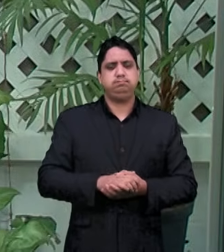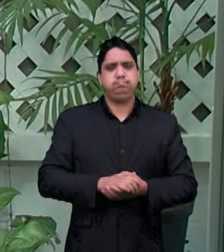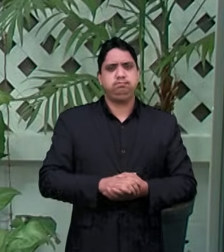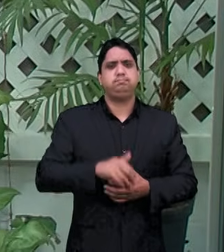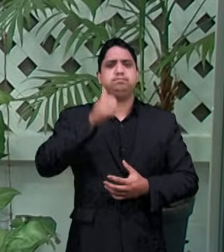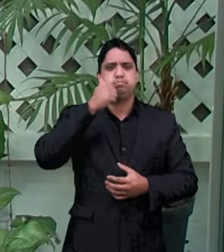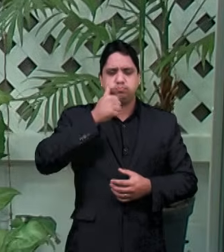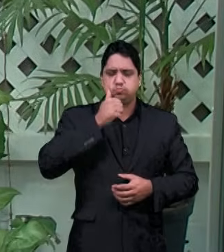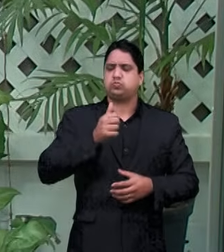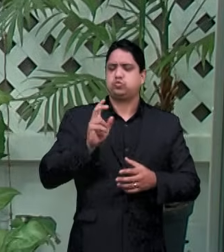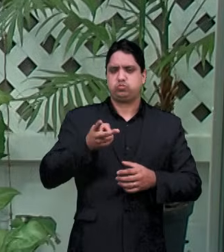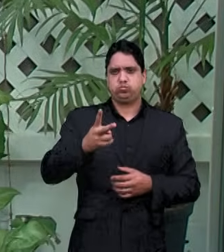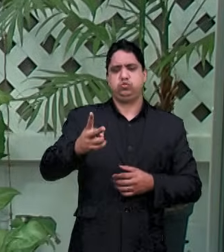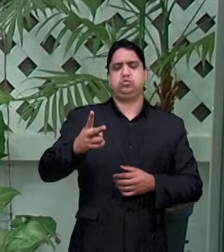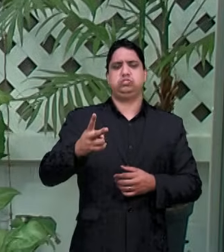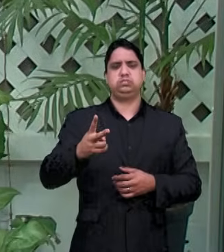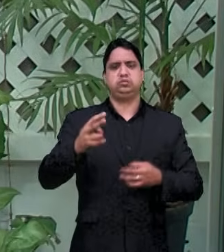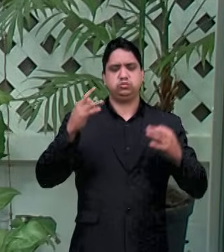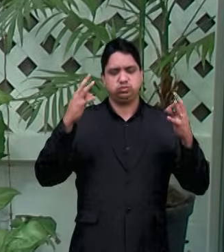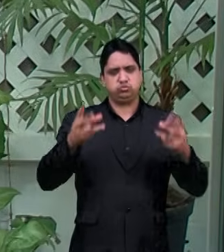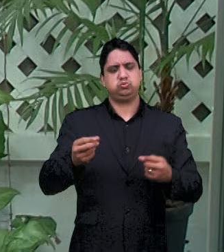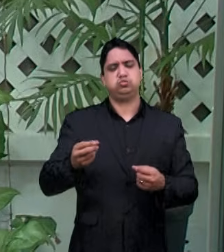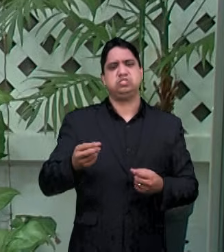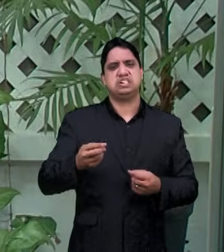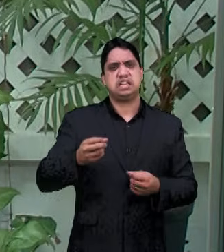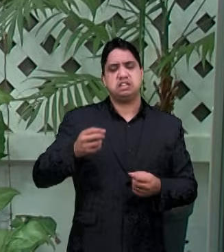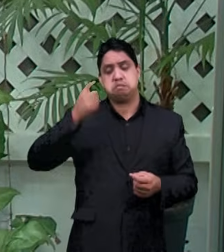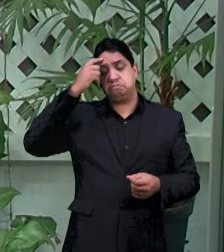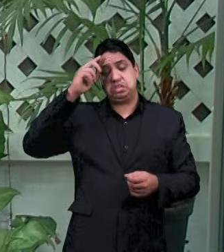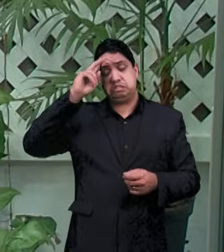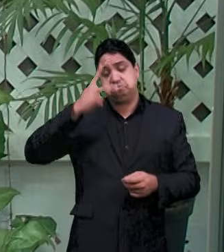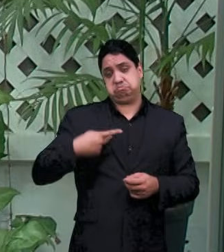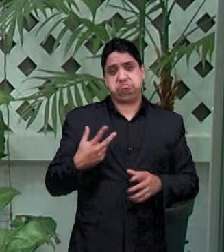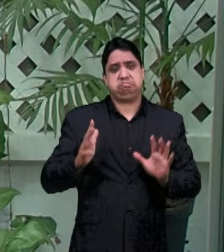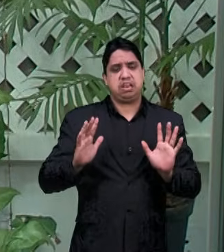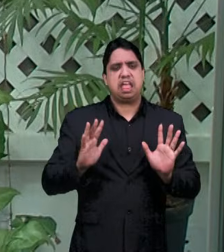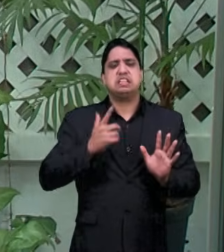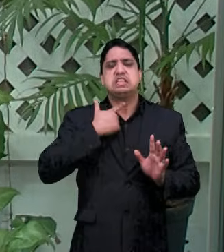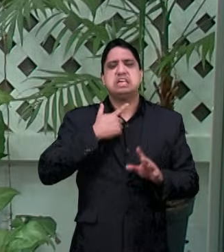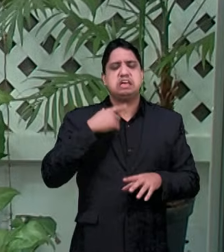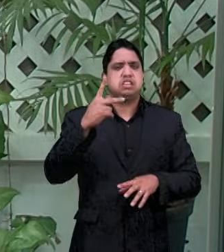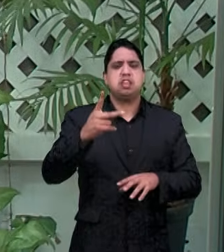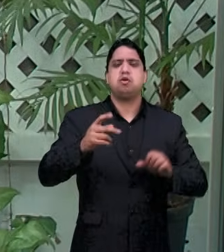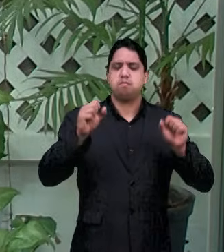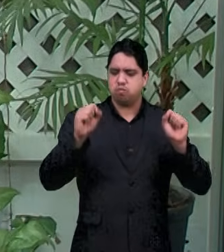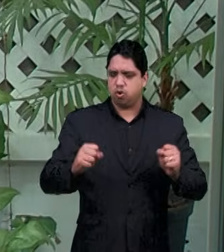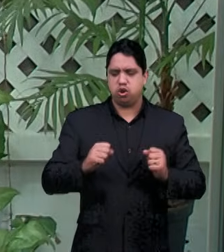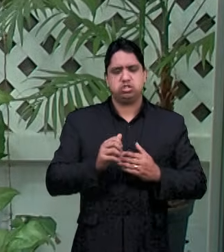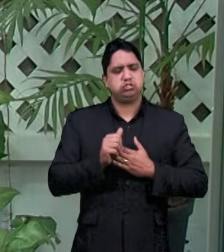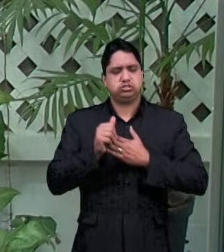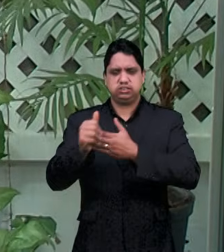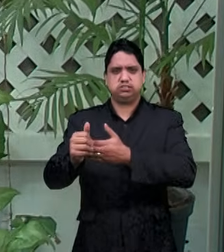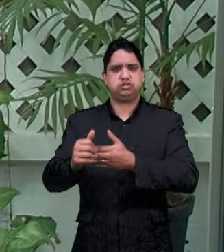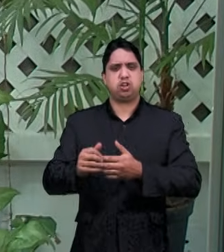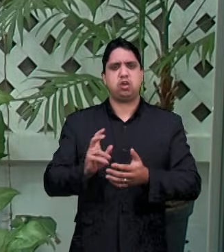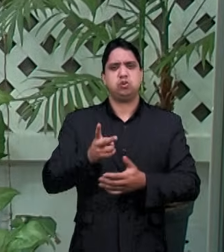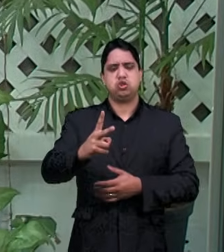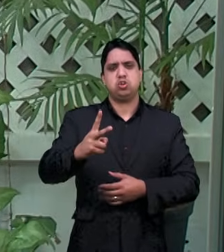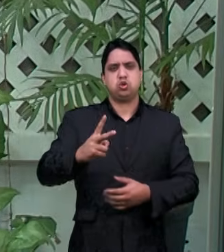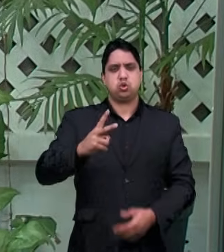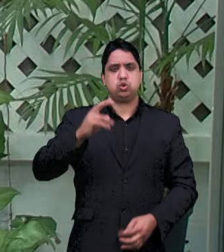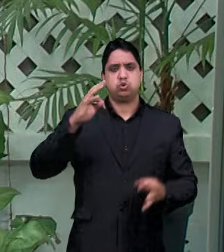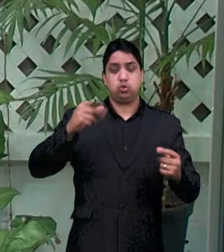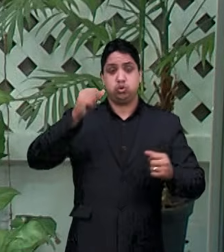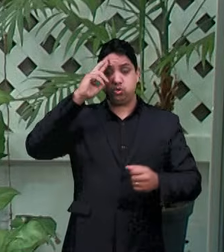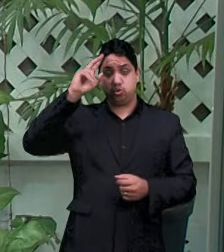La sœur suit ce qui est dans ta tête, ton désir. Faites ce que le Seigneur demande